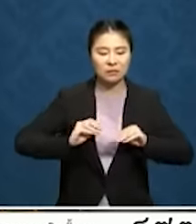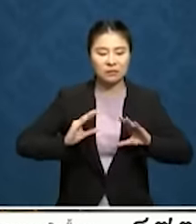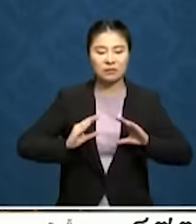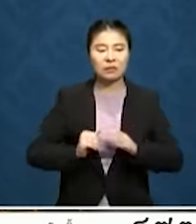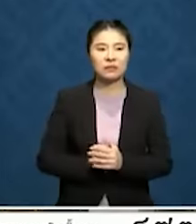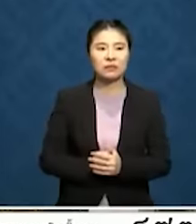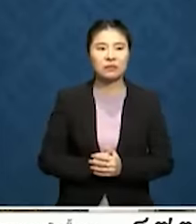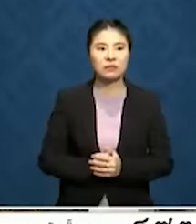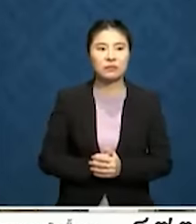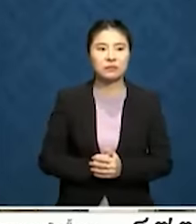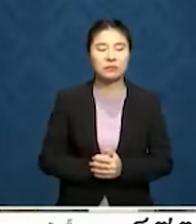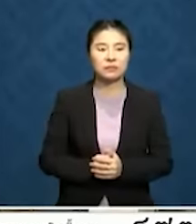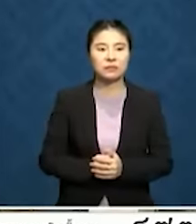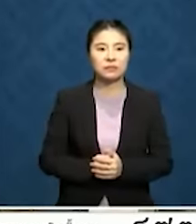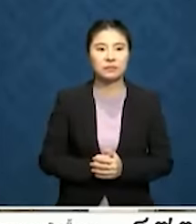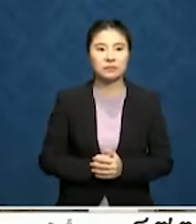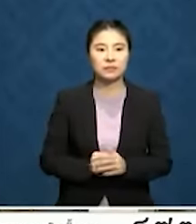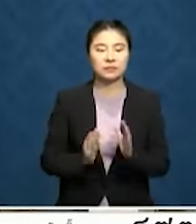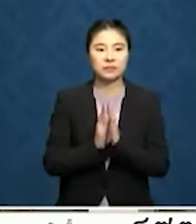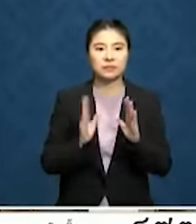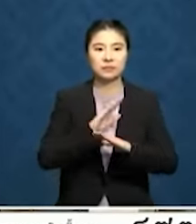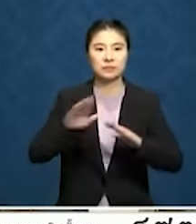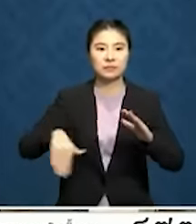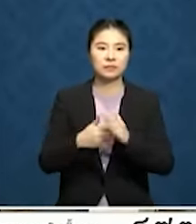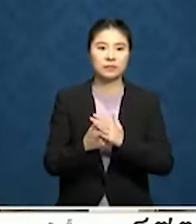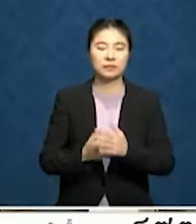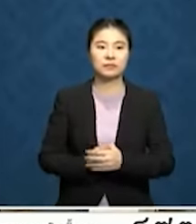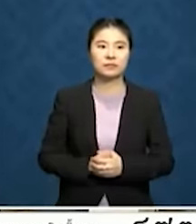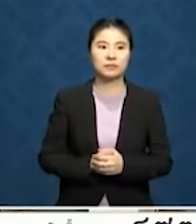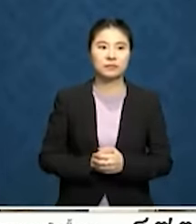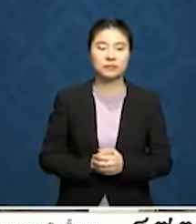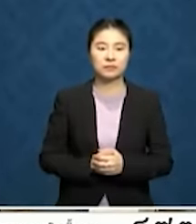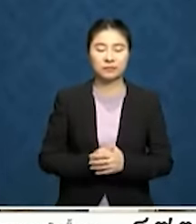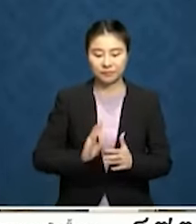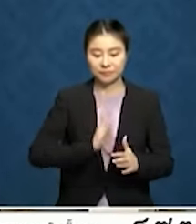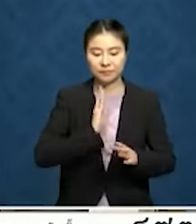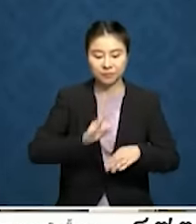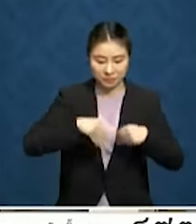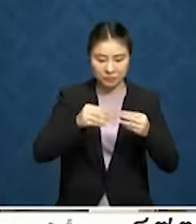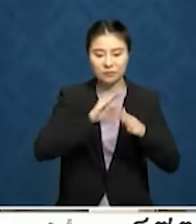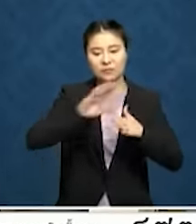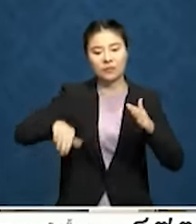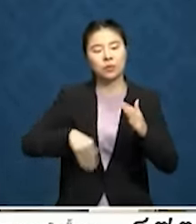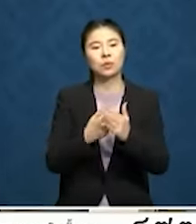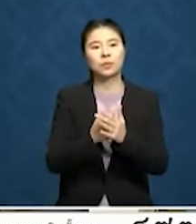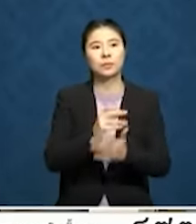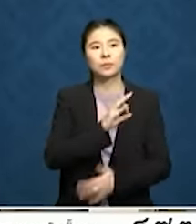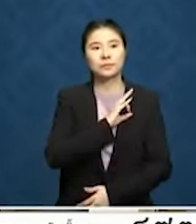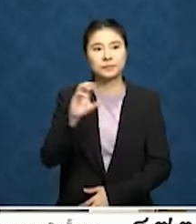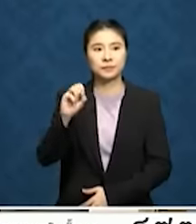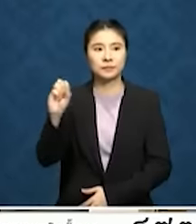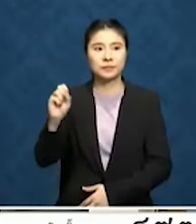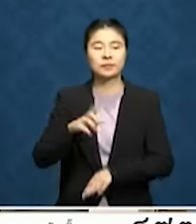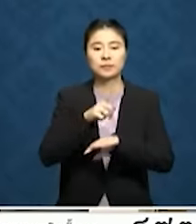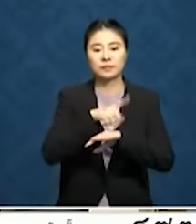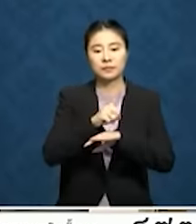ก็ขอบคุณทุกฝ่ายนะครับผมก็ให้เกียรติท่านสมาชิกโดยเฉพาะอย่างยิ่งประธ